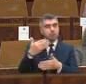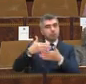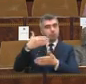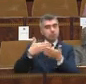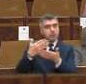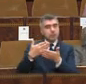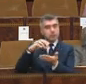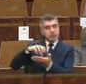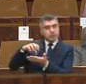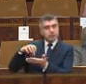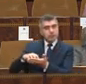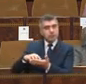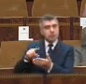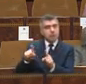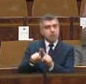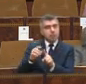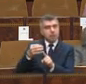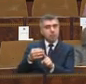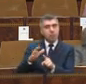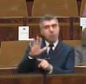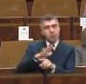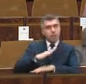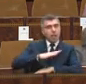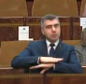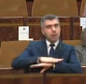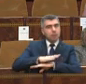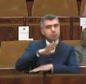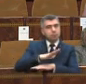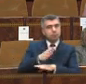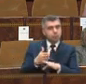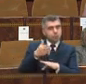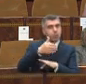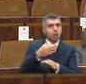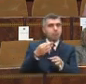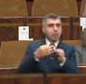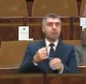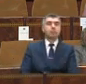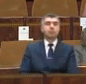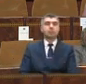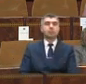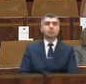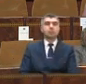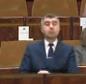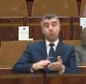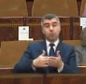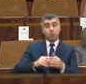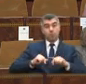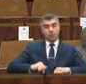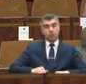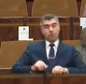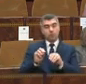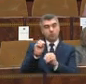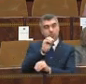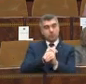بنايات لائقة ومحترمة تليق بمكانة السلطة القضائية. وتباعا لذلك عمدت وزارتكم على تهيئ